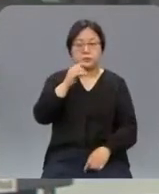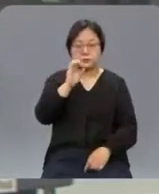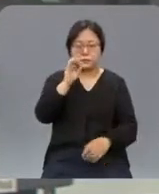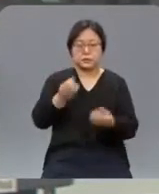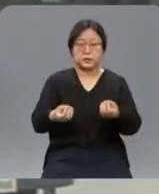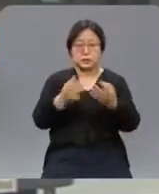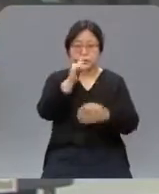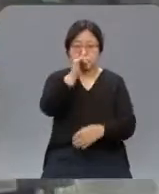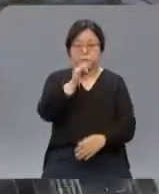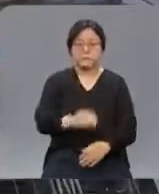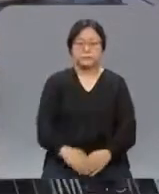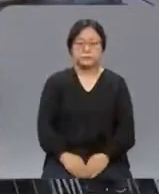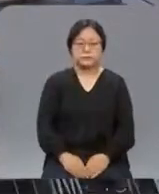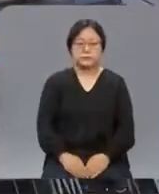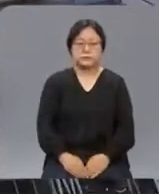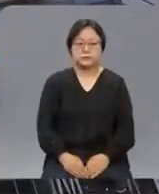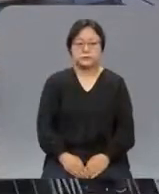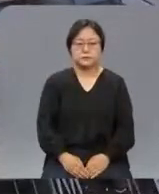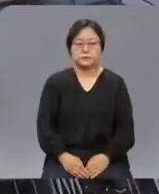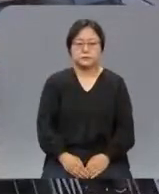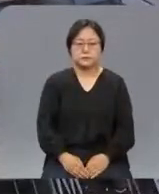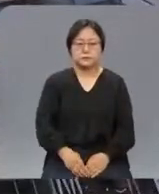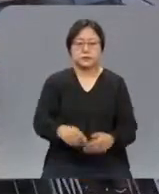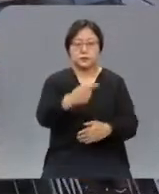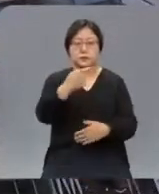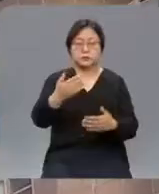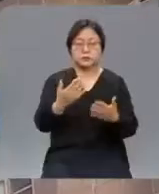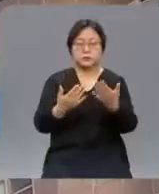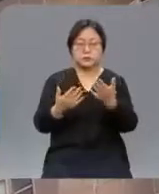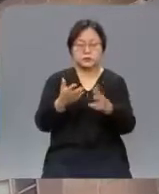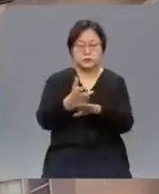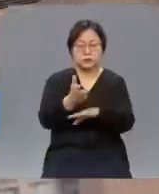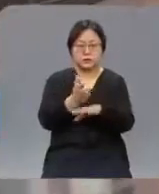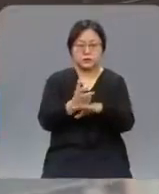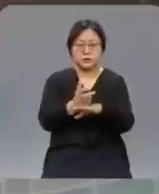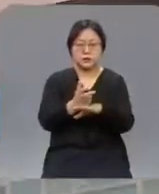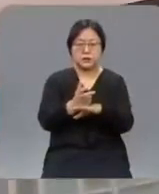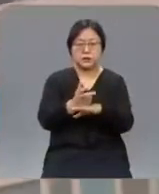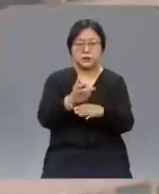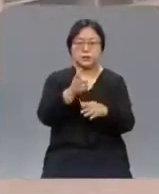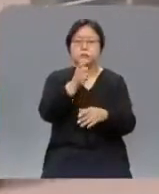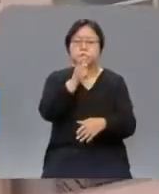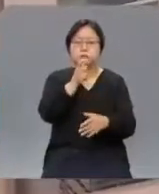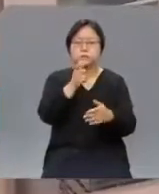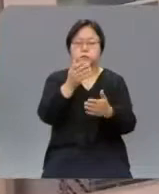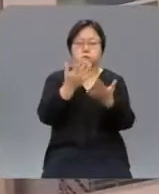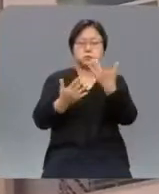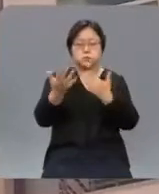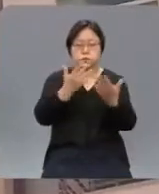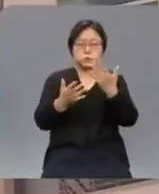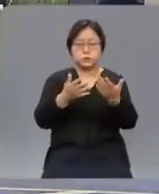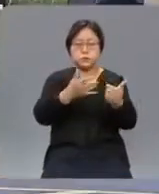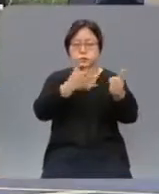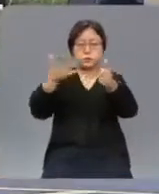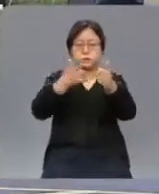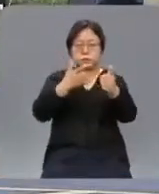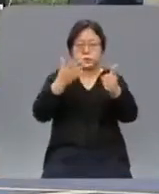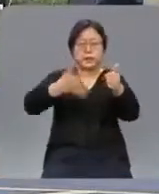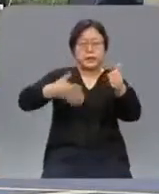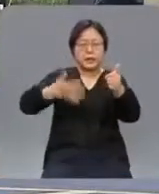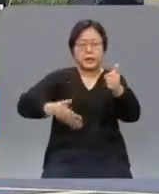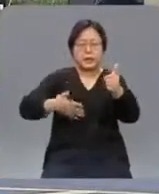닿을 동안 권리 다운 투표와 시민 여론 조사를 50% 씩 반영하는 국민참여경선 방식으로